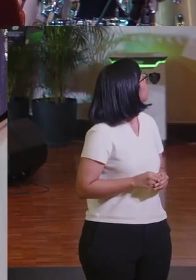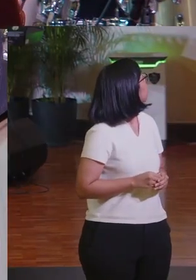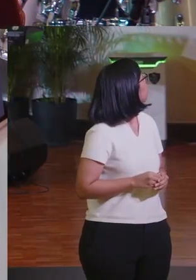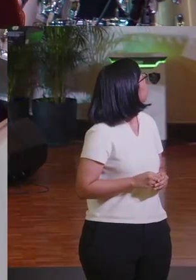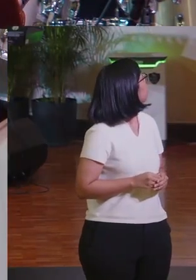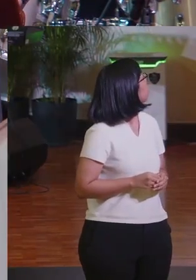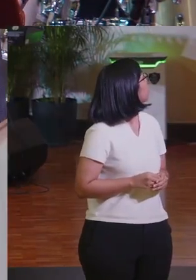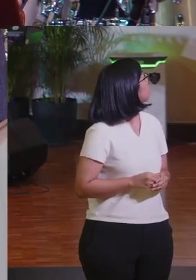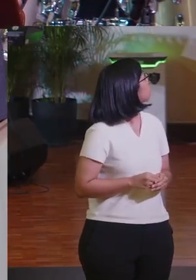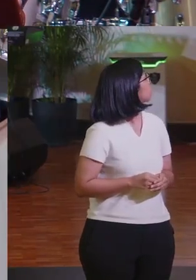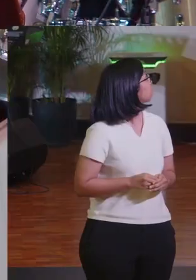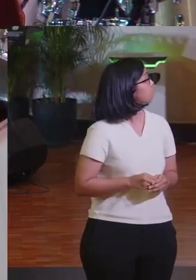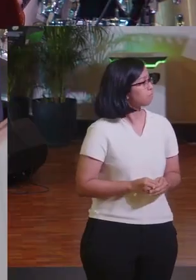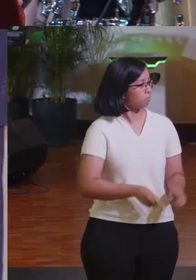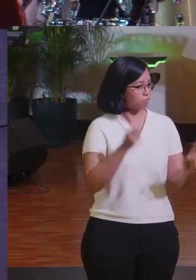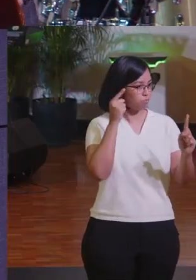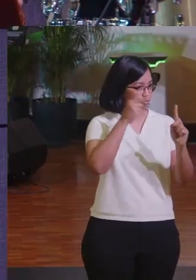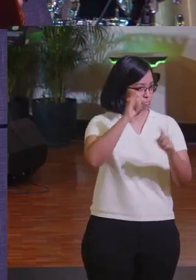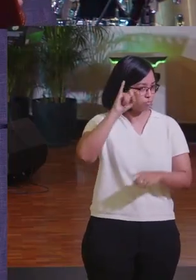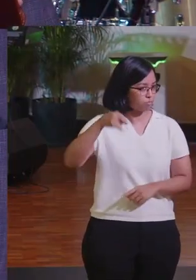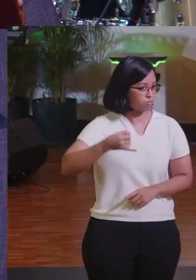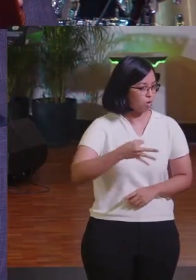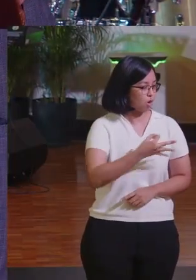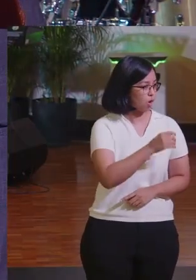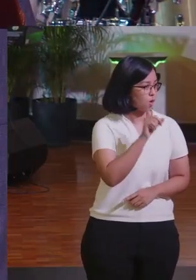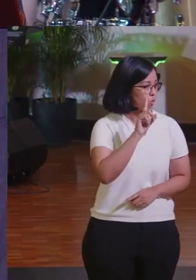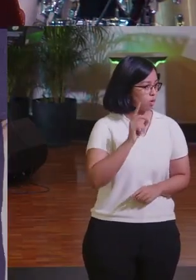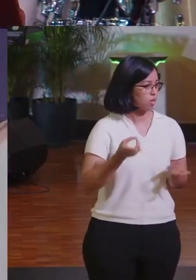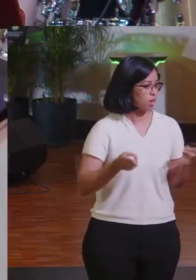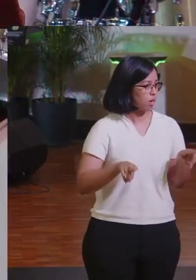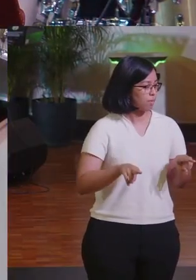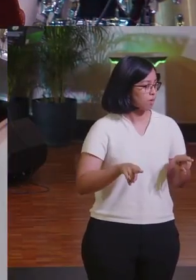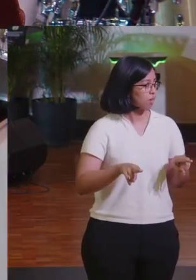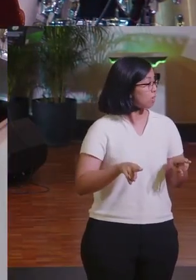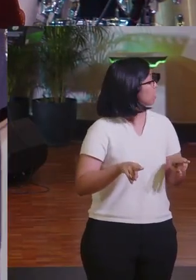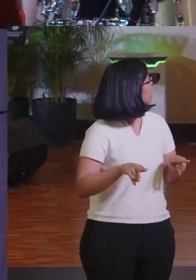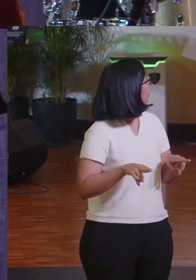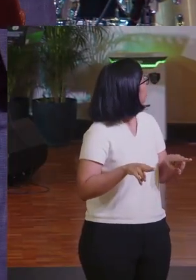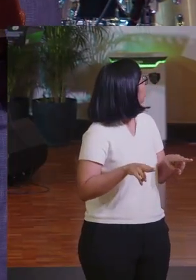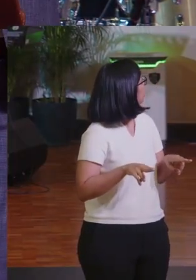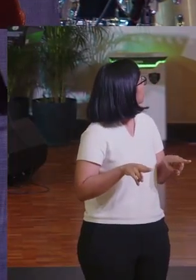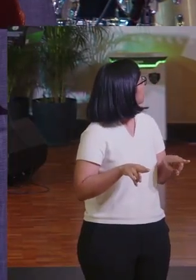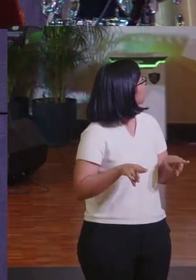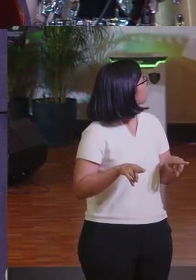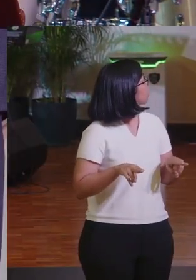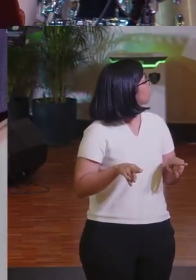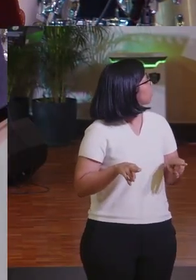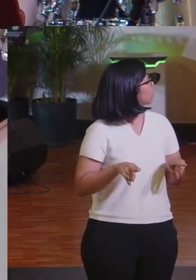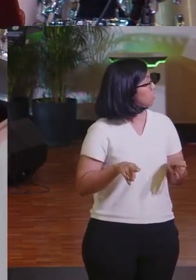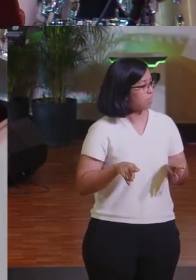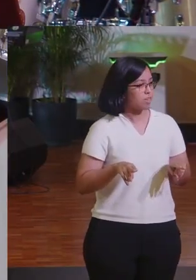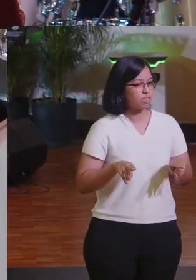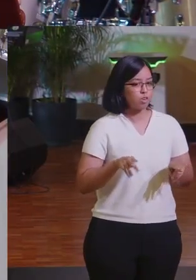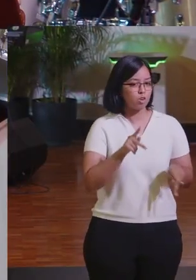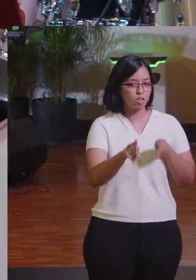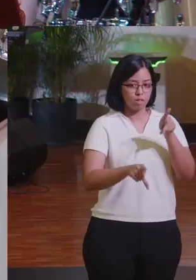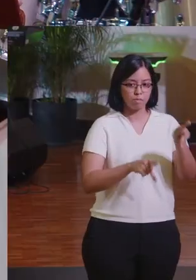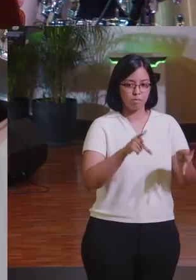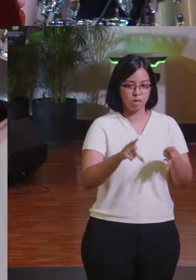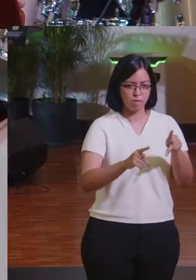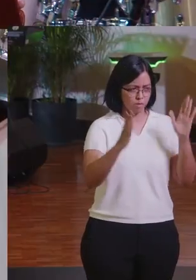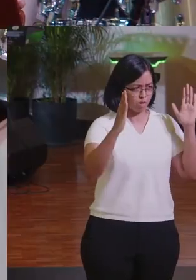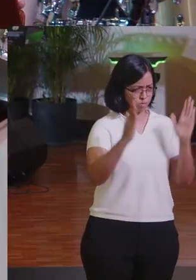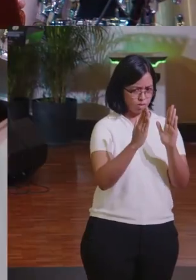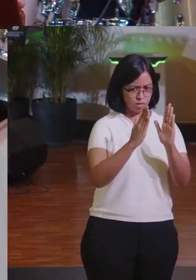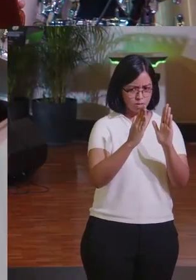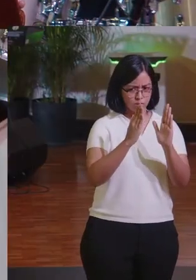Nung napunta kay Jonah, ano pong nangyari sa verse 8? Ang sabi doon, kanilang nagharapan. May